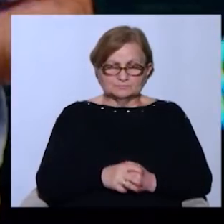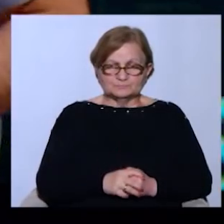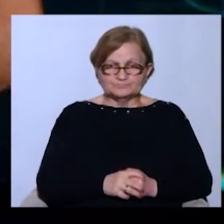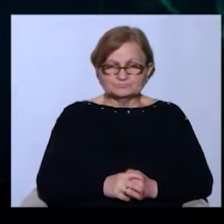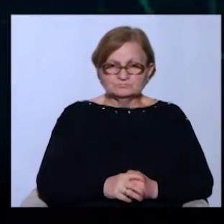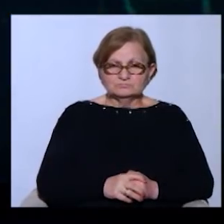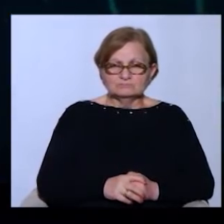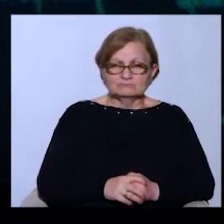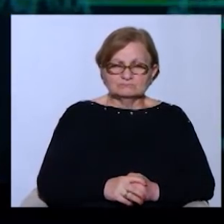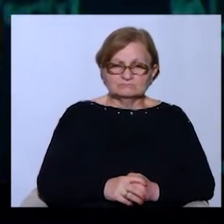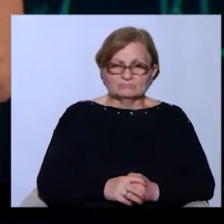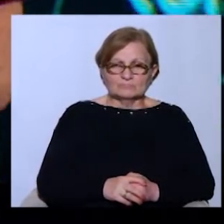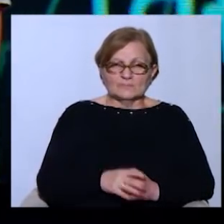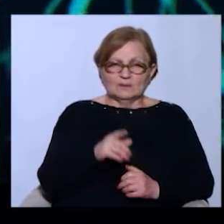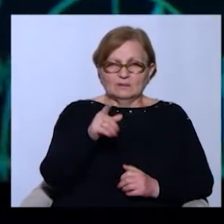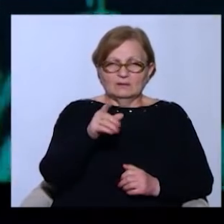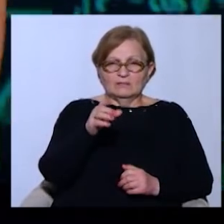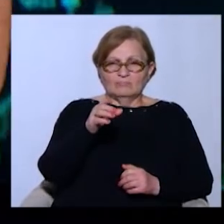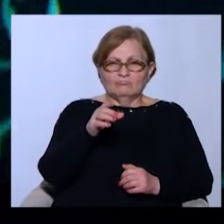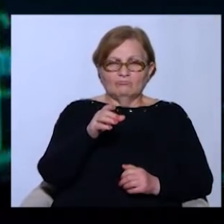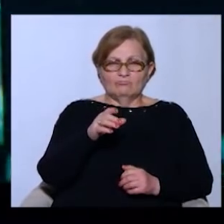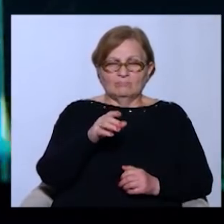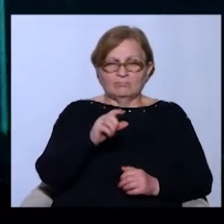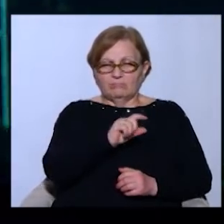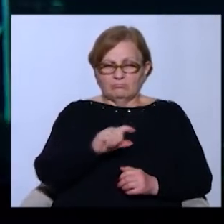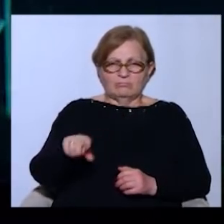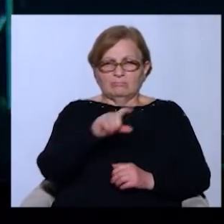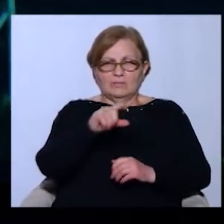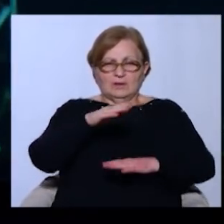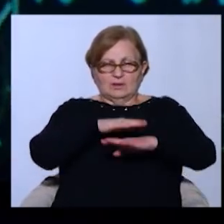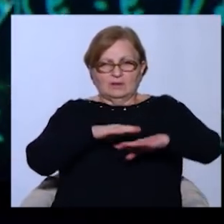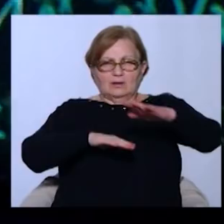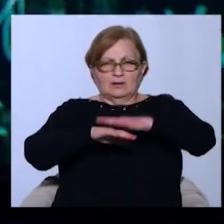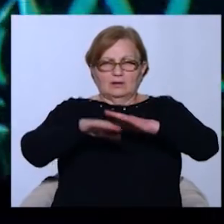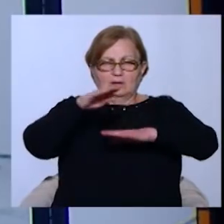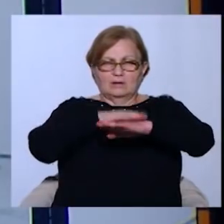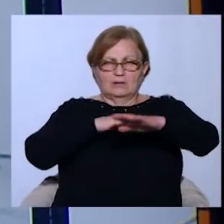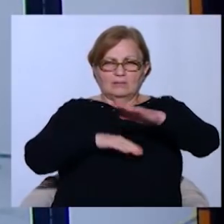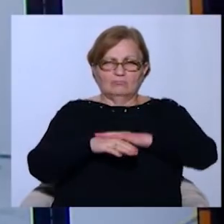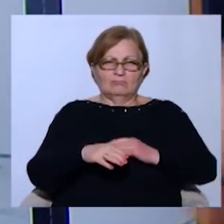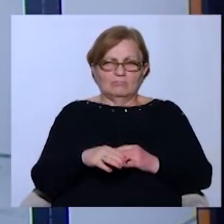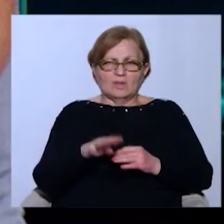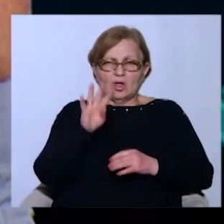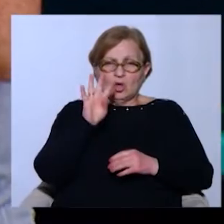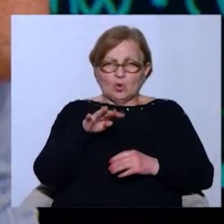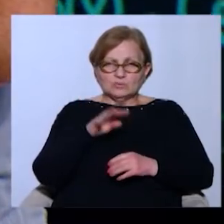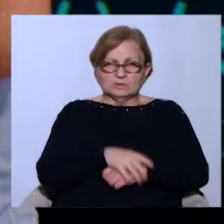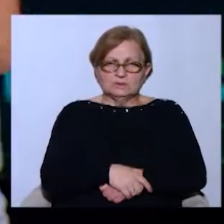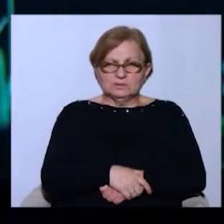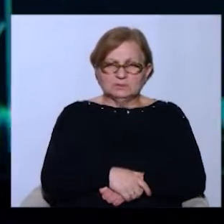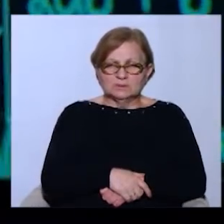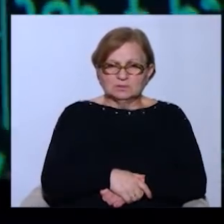ნახეთ, ასეთი ფენა რამდენი გვაქვს? მე დააკვირდით, რამდენი ფენა გვაქვს? 4, ხო? აი უკეთესად